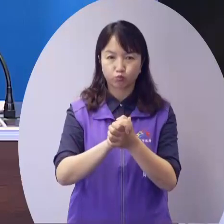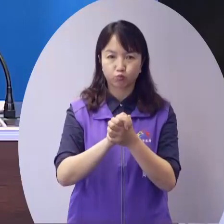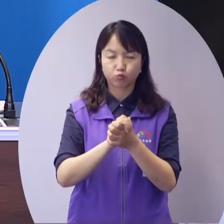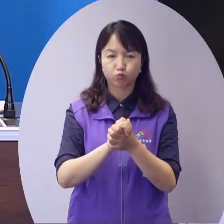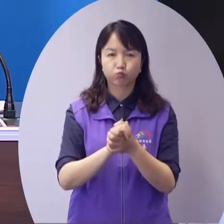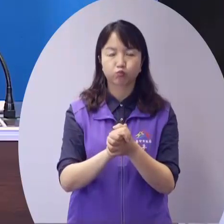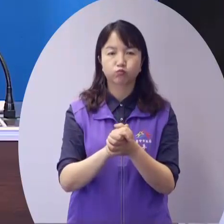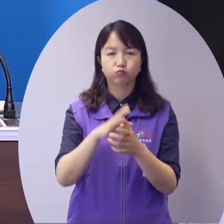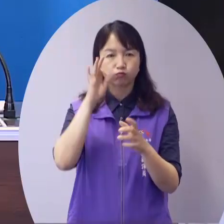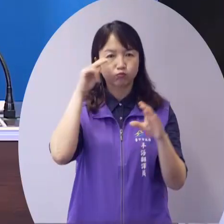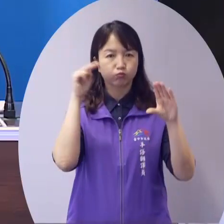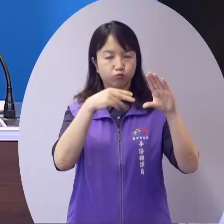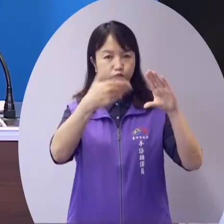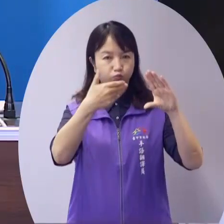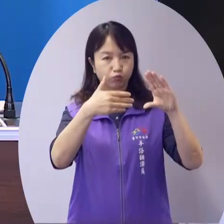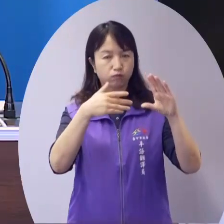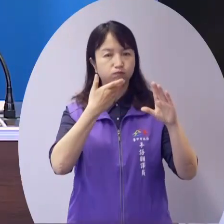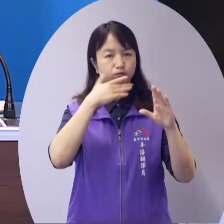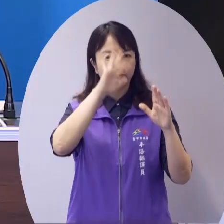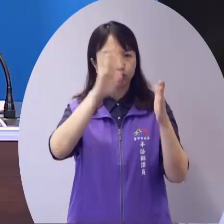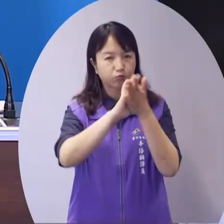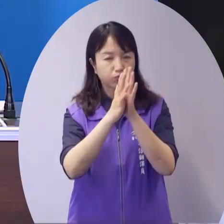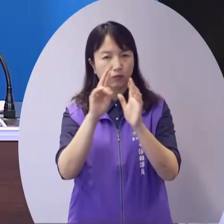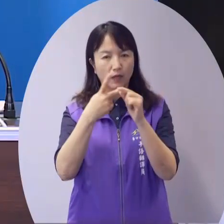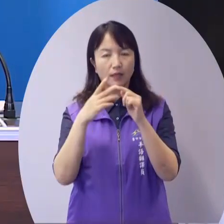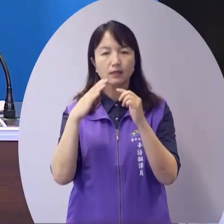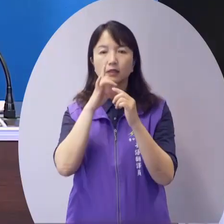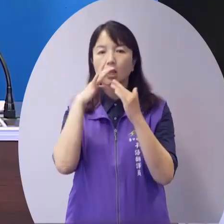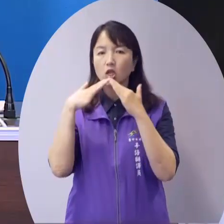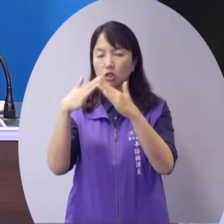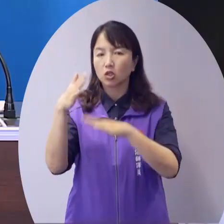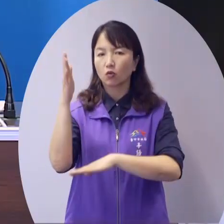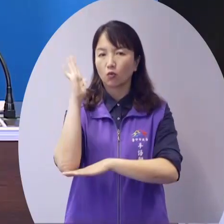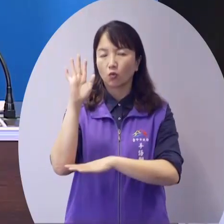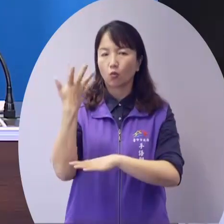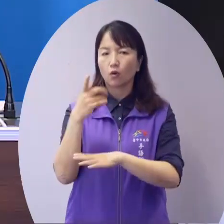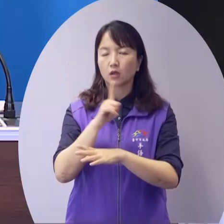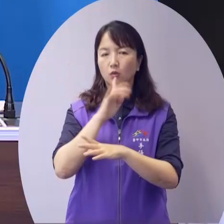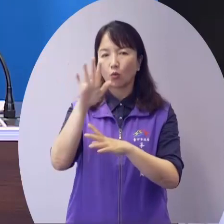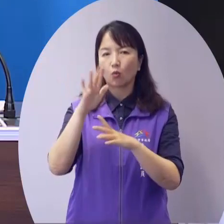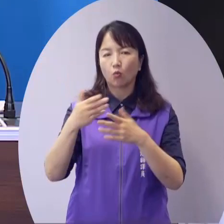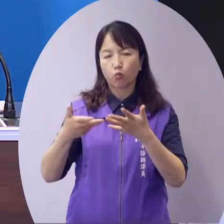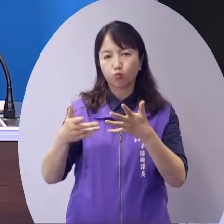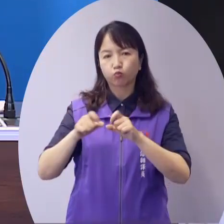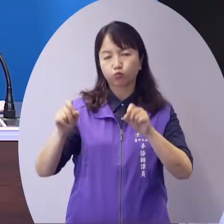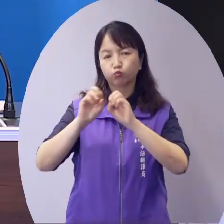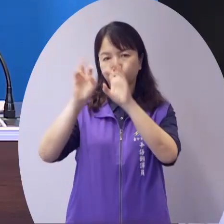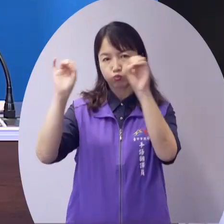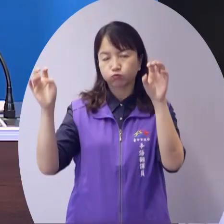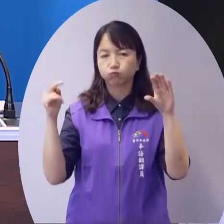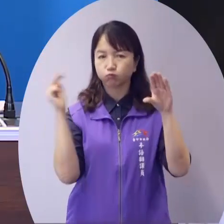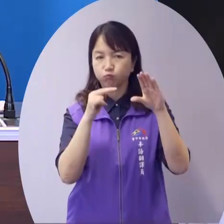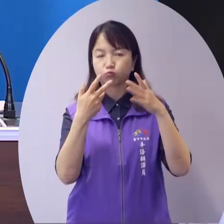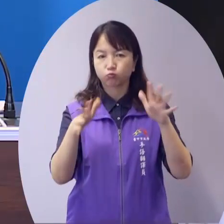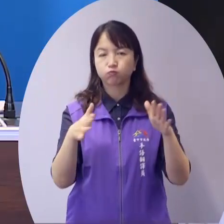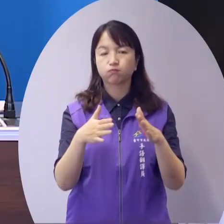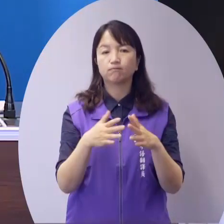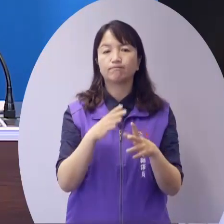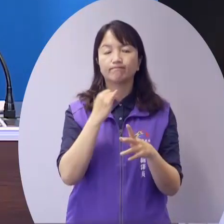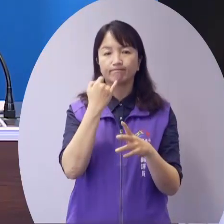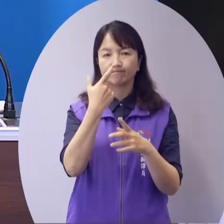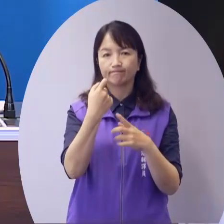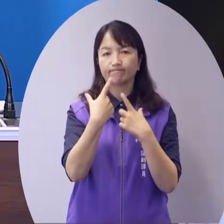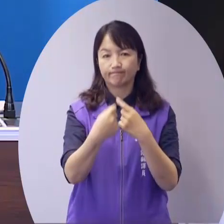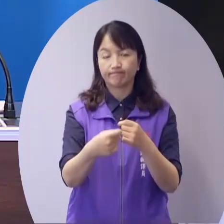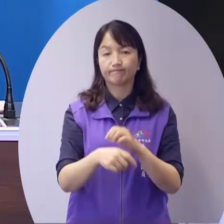随时要关注那气象以及本市府，哈，所做的相关的这个资讯的发布。谢谢大家的帮忙跟配